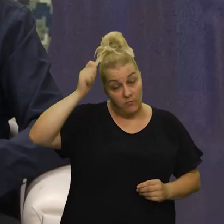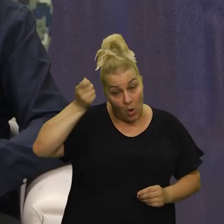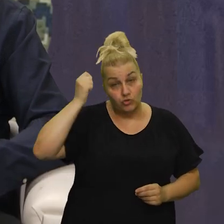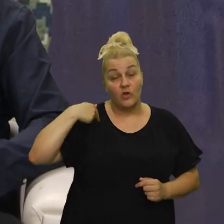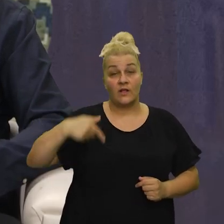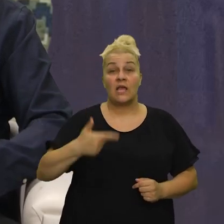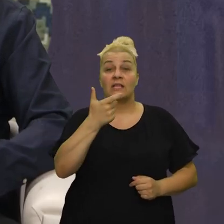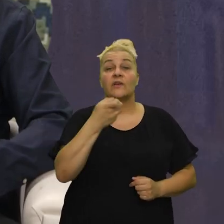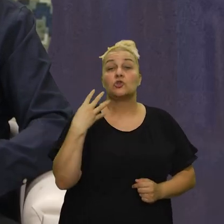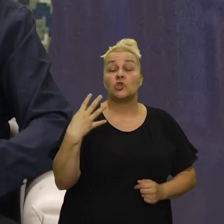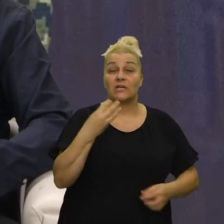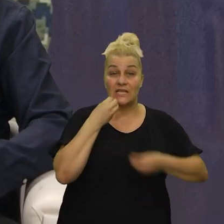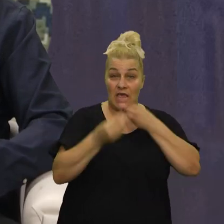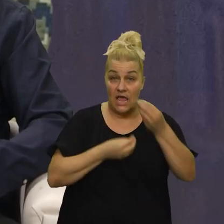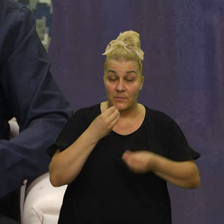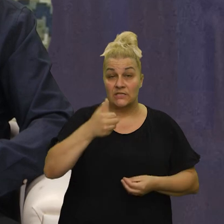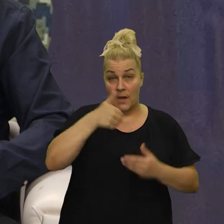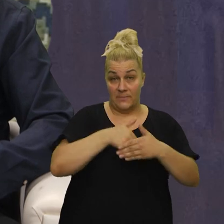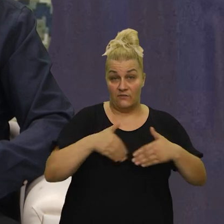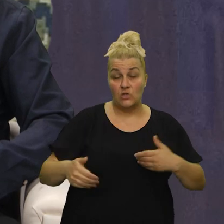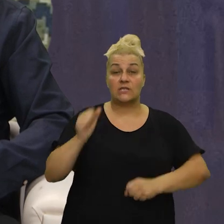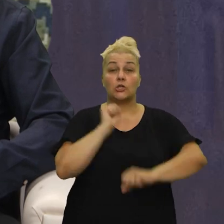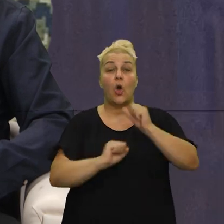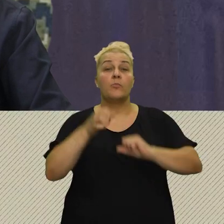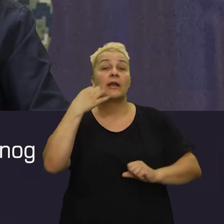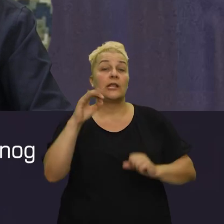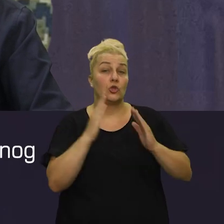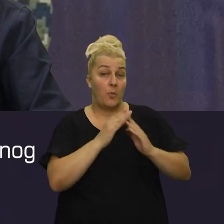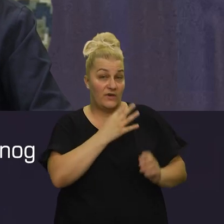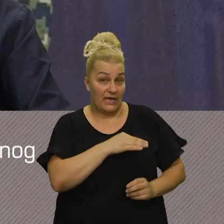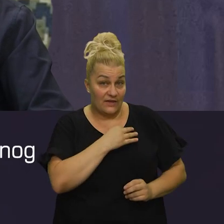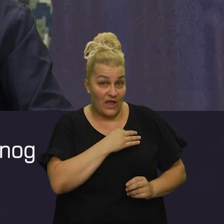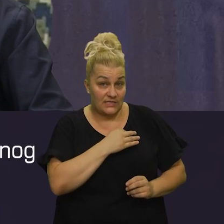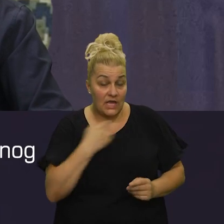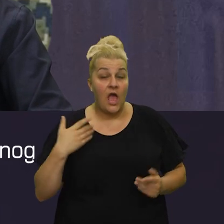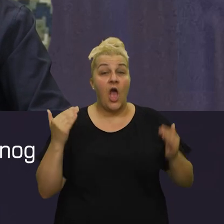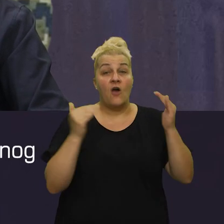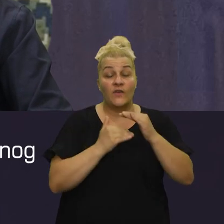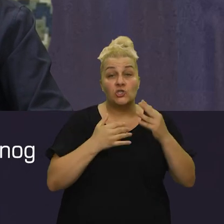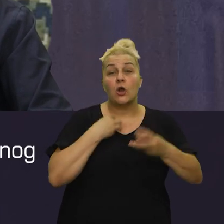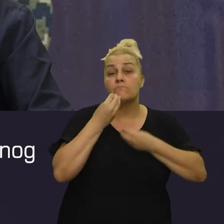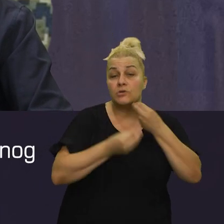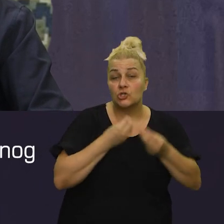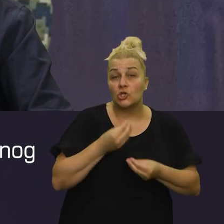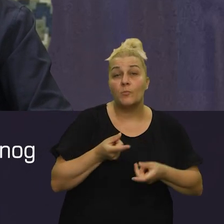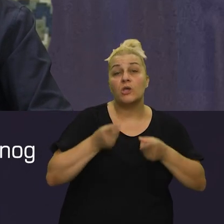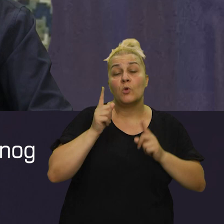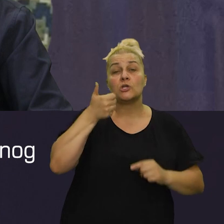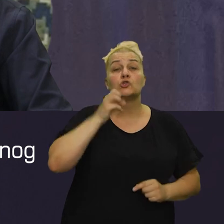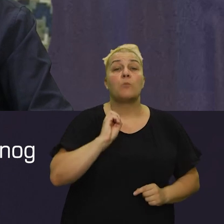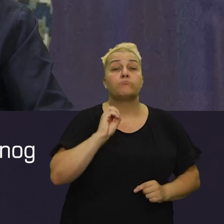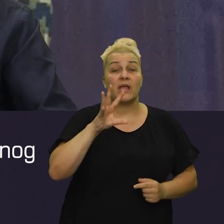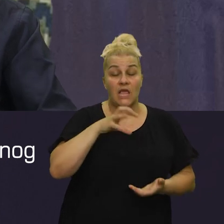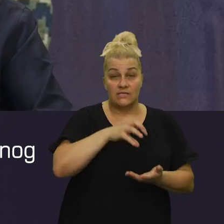u 240. emisiji na prvoj crti obrane jedine domovine Hrvatske. Večeras ćemo pričati o Imotskoj